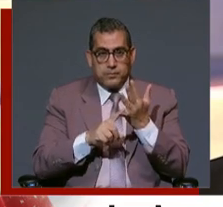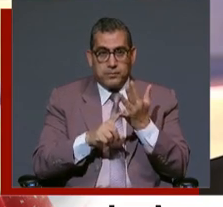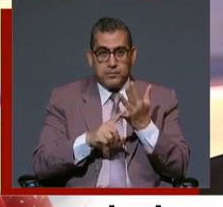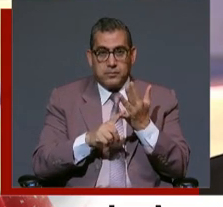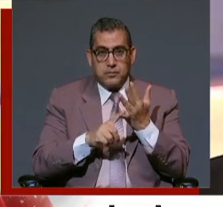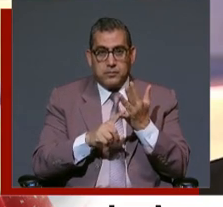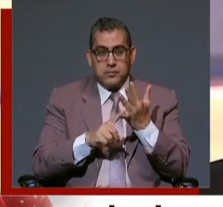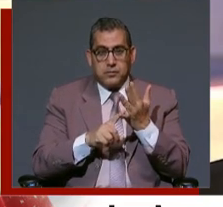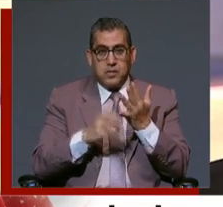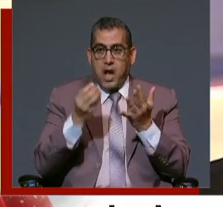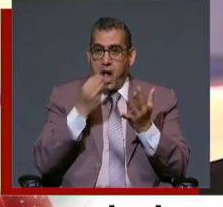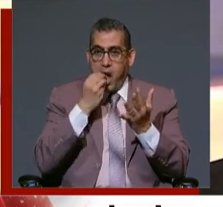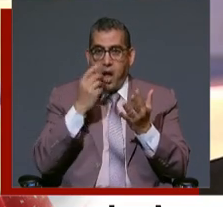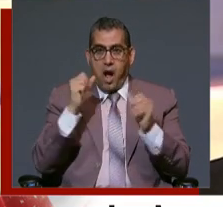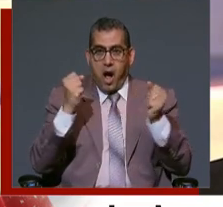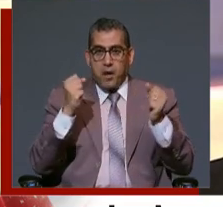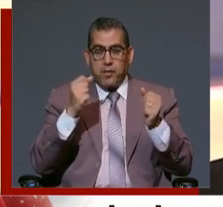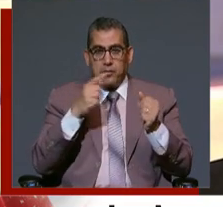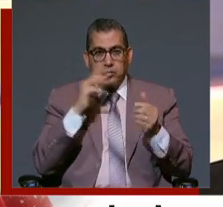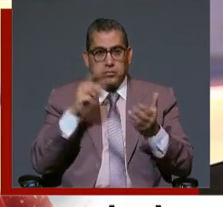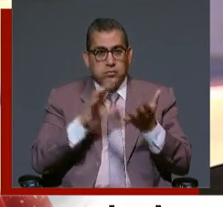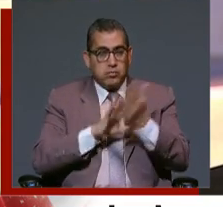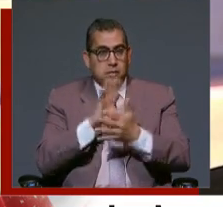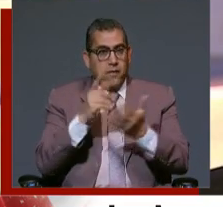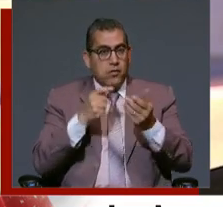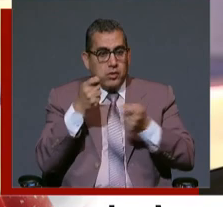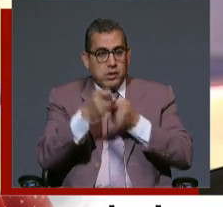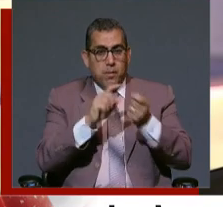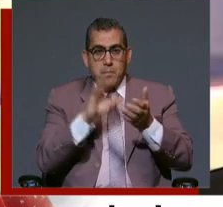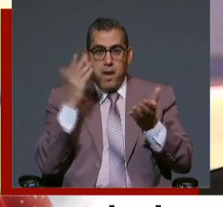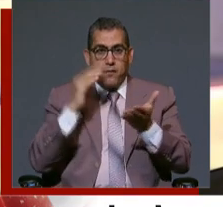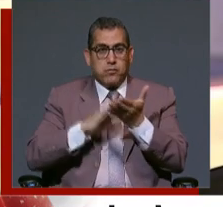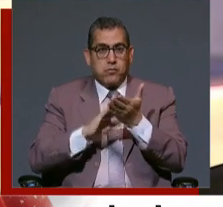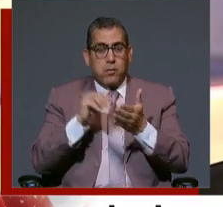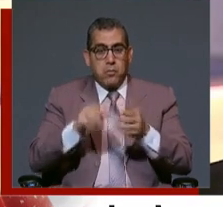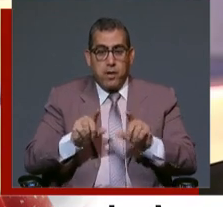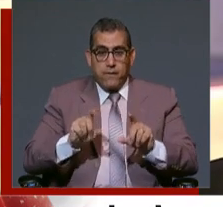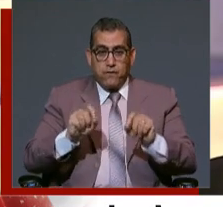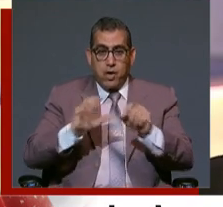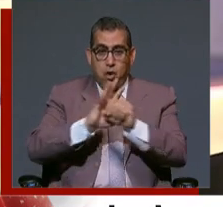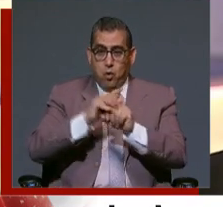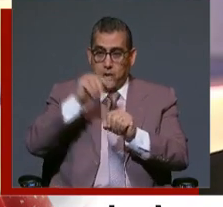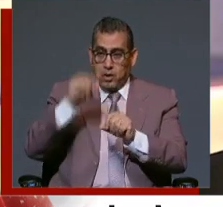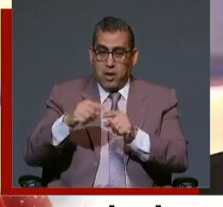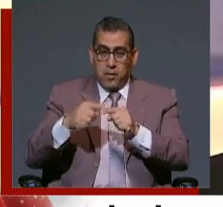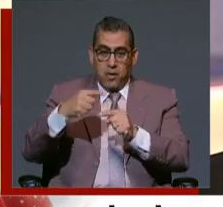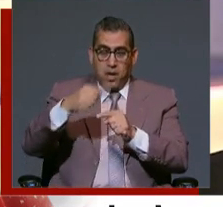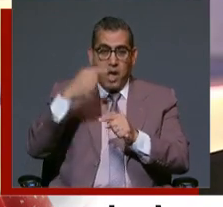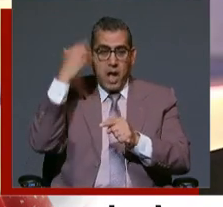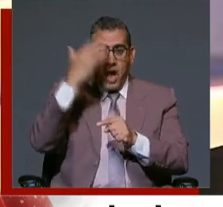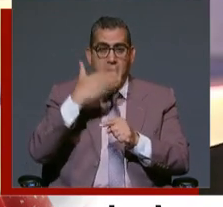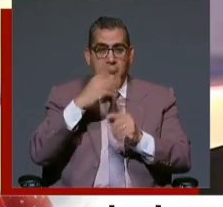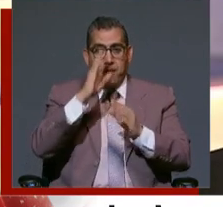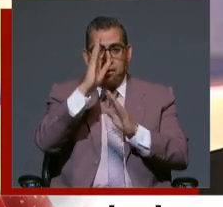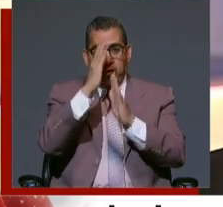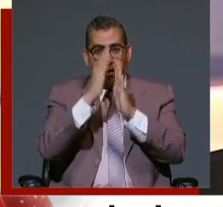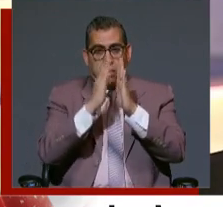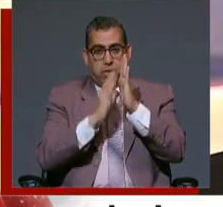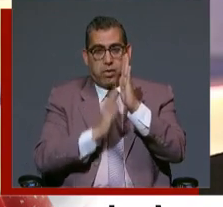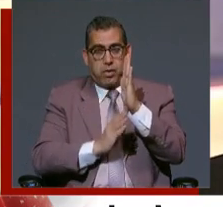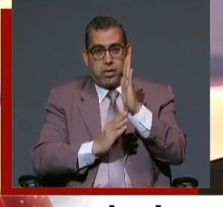الغذاء والطاقة والتمويل وما إلى ذلك. مع كورونا وما بعد كورونا الدول الأفريقية